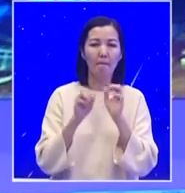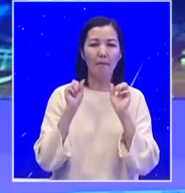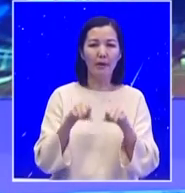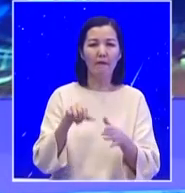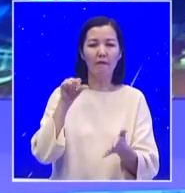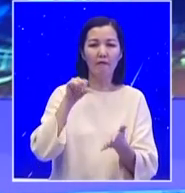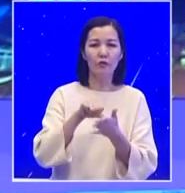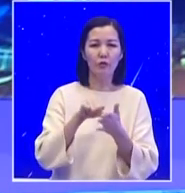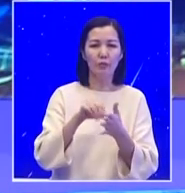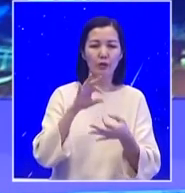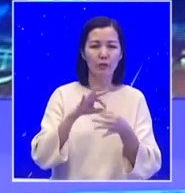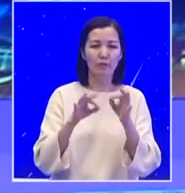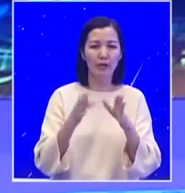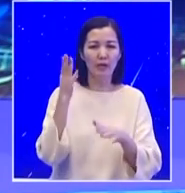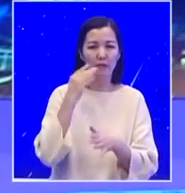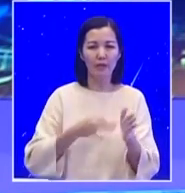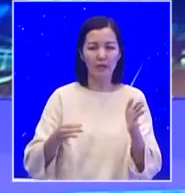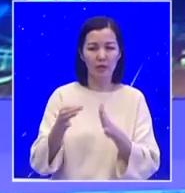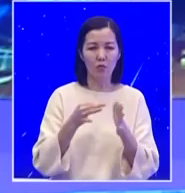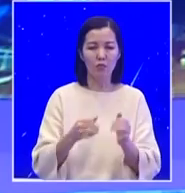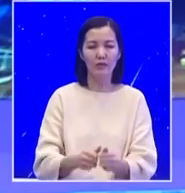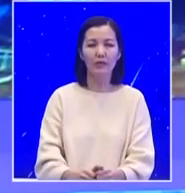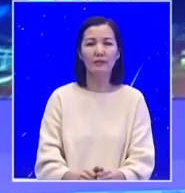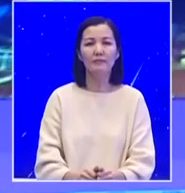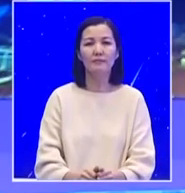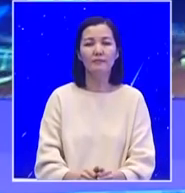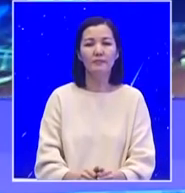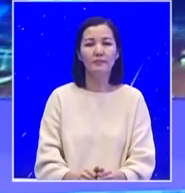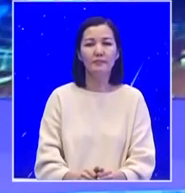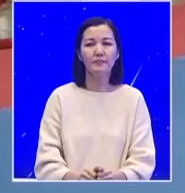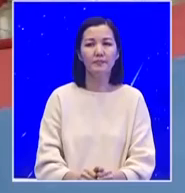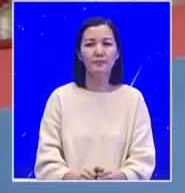Каратисты оспаривали право выступать на чемпионате Алматинской области.